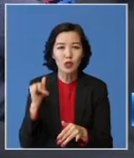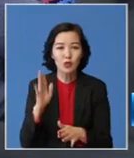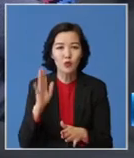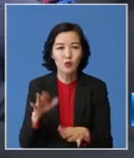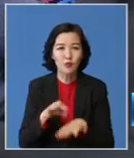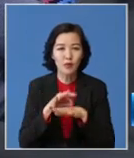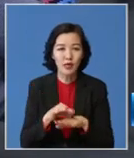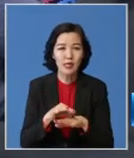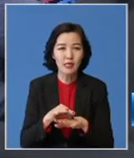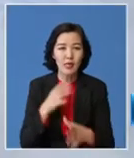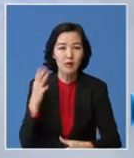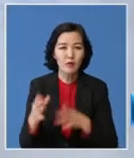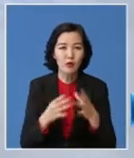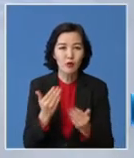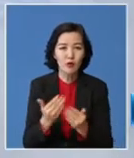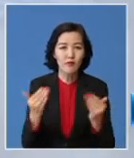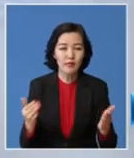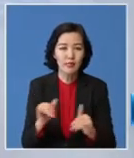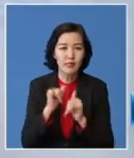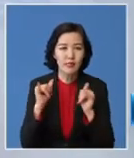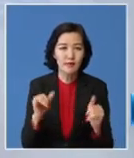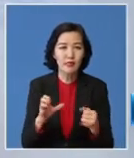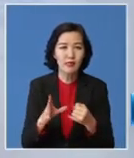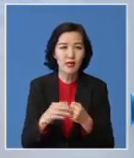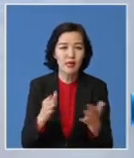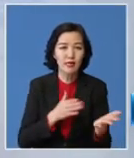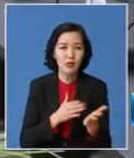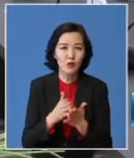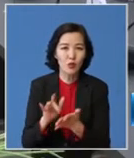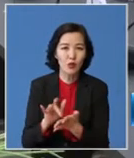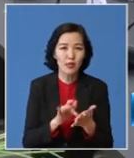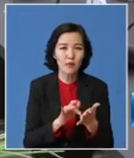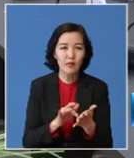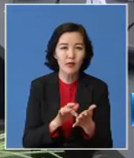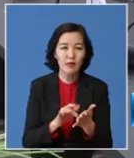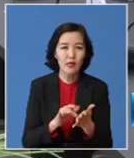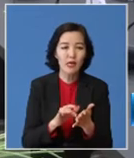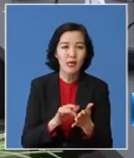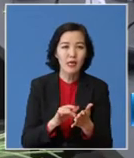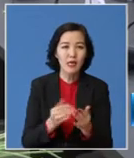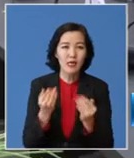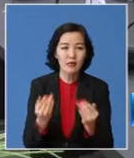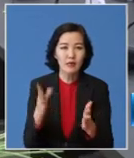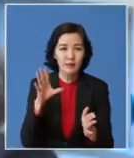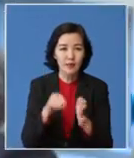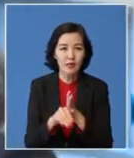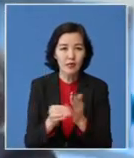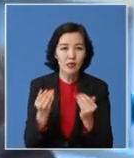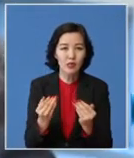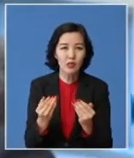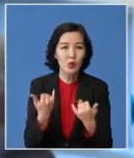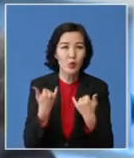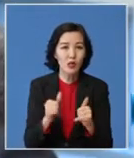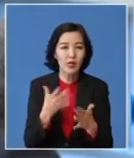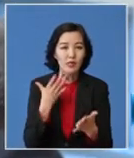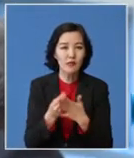будет проходить на международных выставках. Развитие агротуризма также в числе приоритетных задач. Нынешний курс